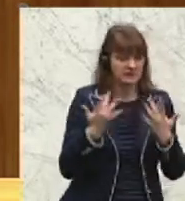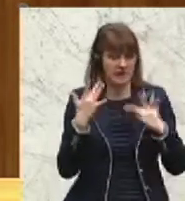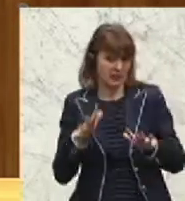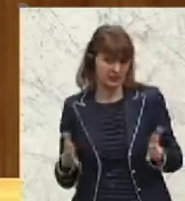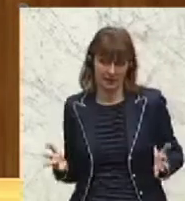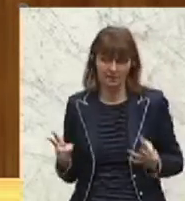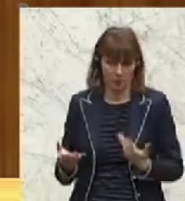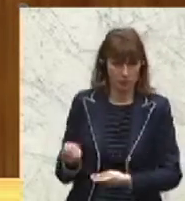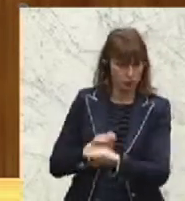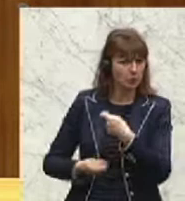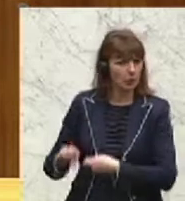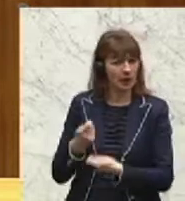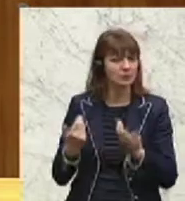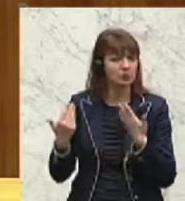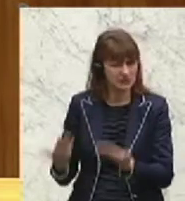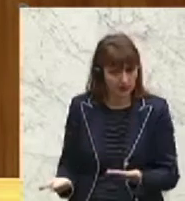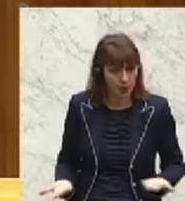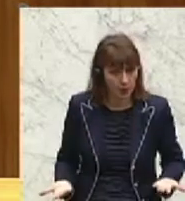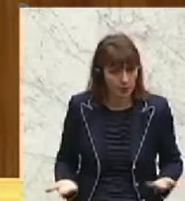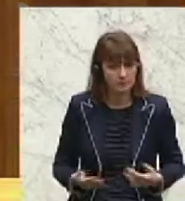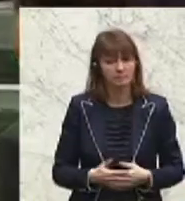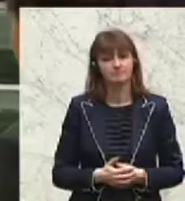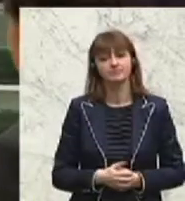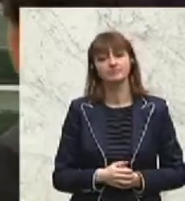der Spekulation ist. So,